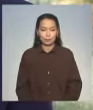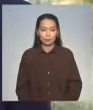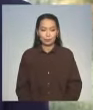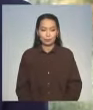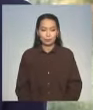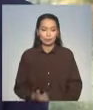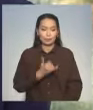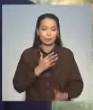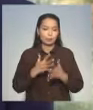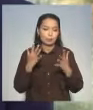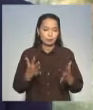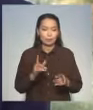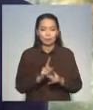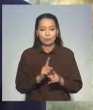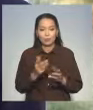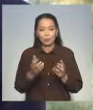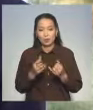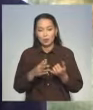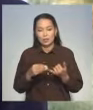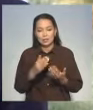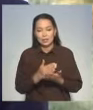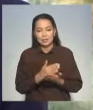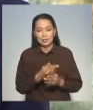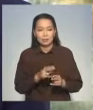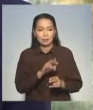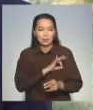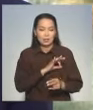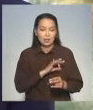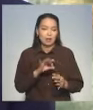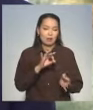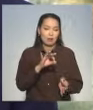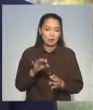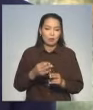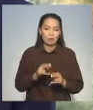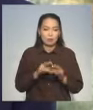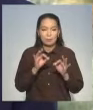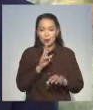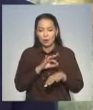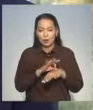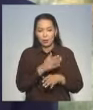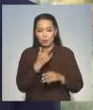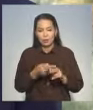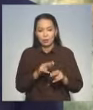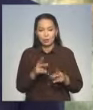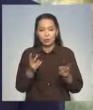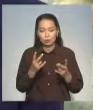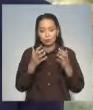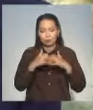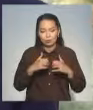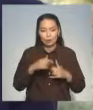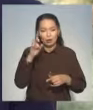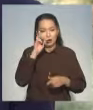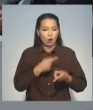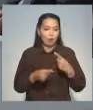У нас большое количество получателей земли, но использование этих площадей не ведется на должном уровне. Поэтому эти земли должны быть возвращены в